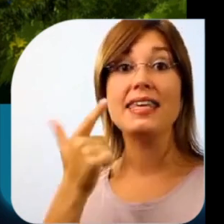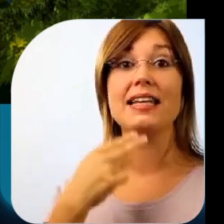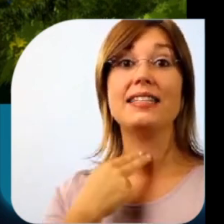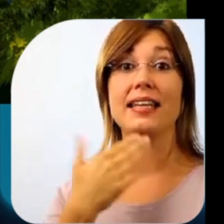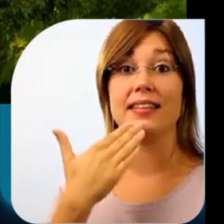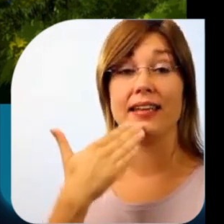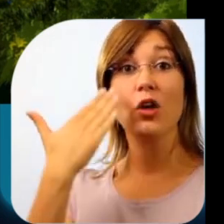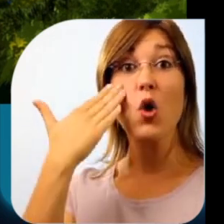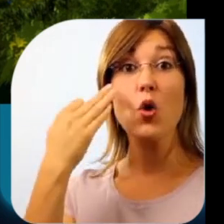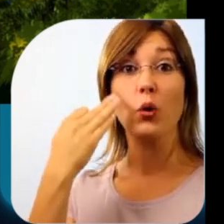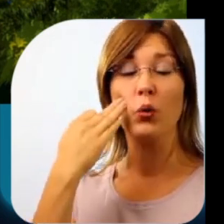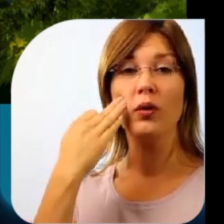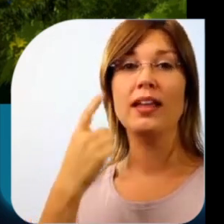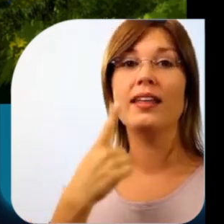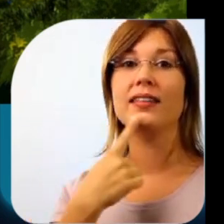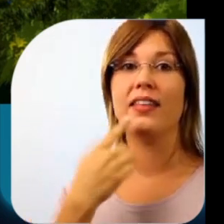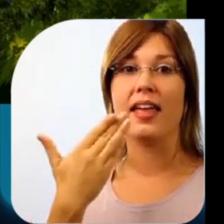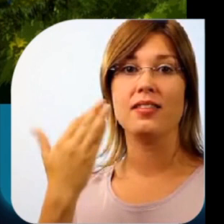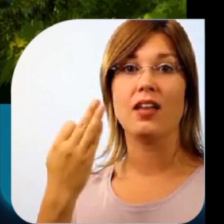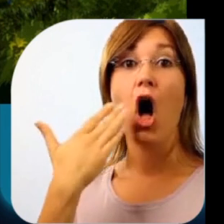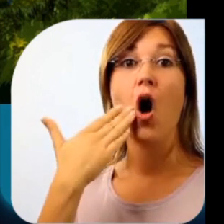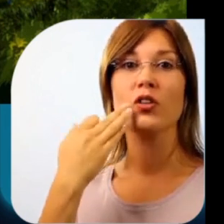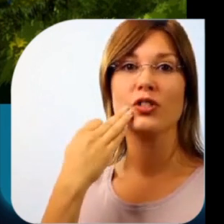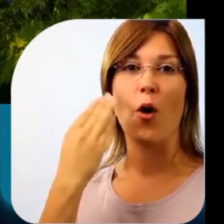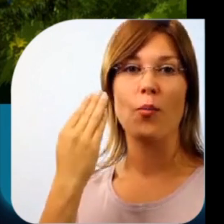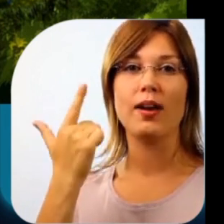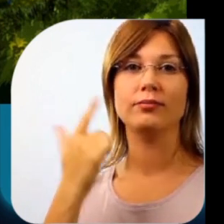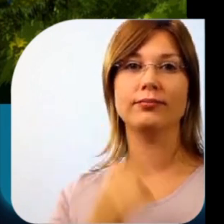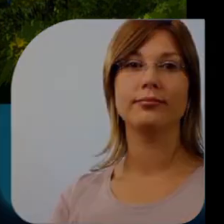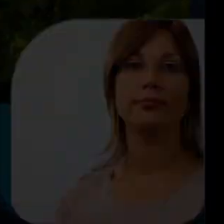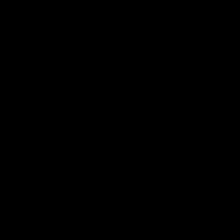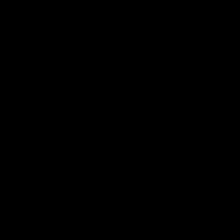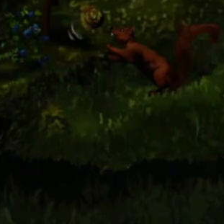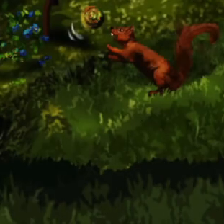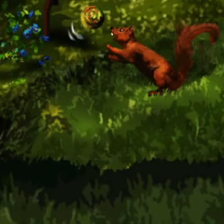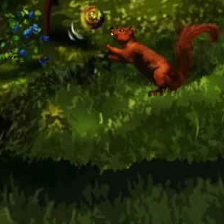Ils étaient heureux d'être ensemble.